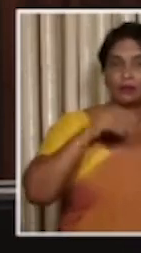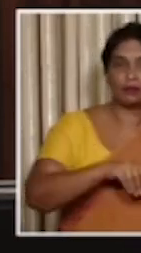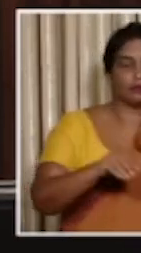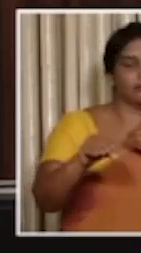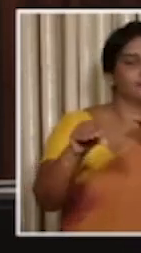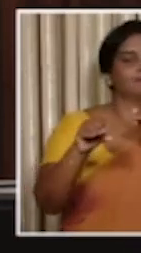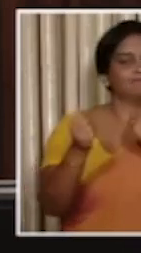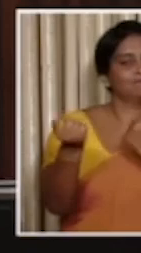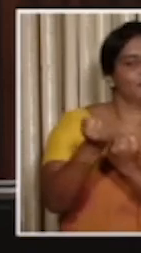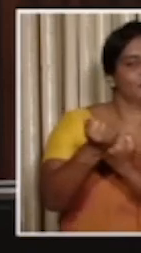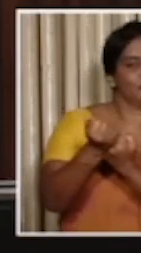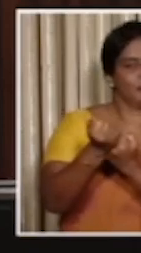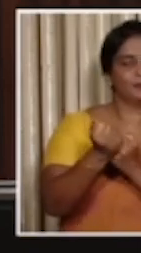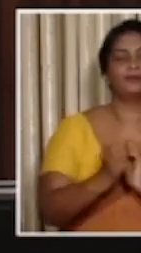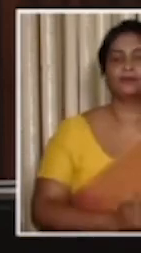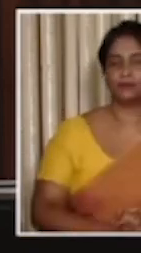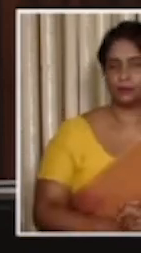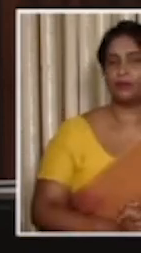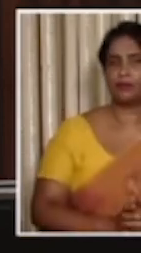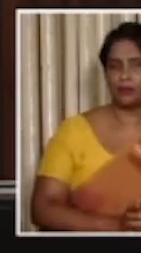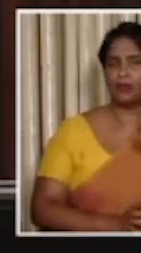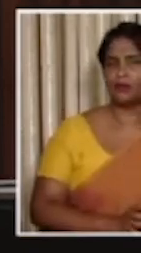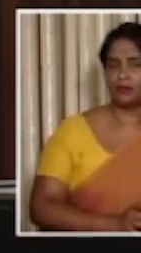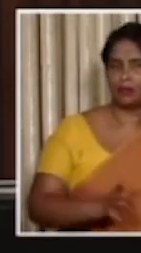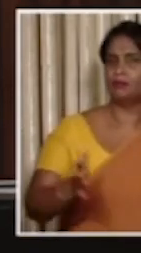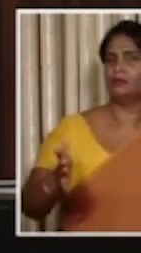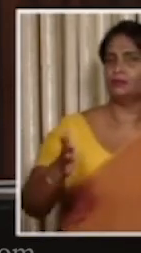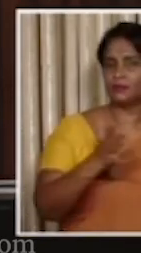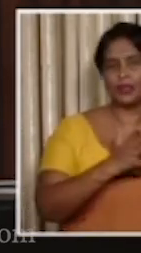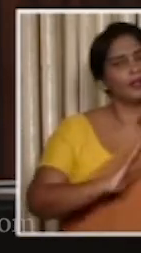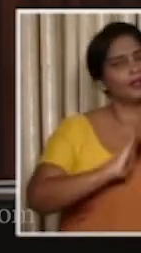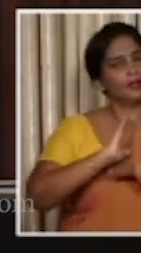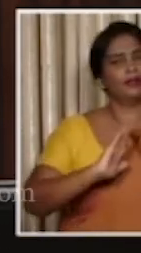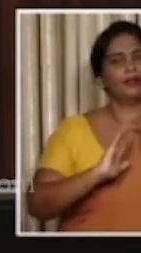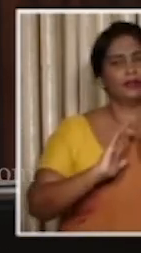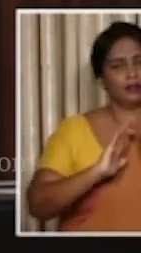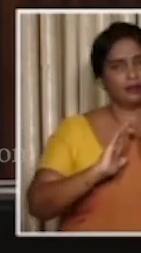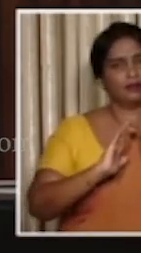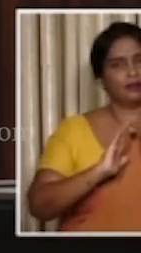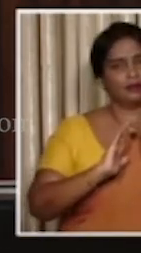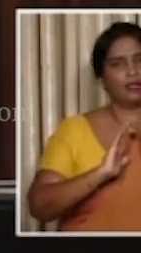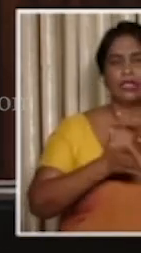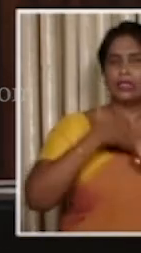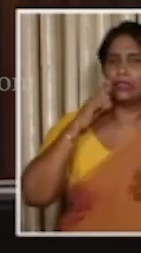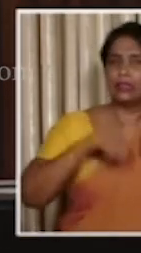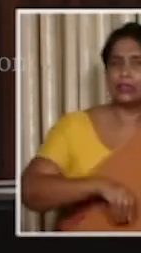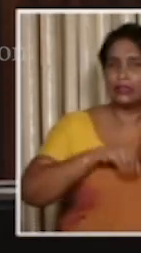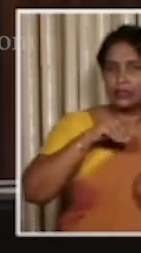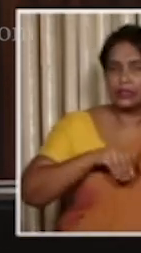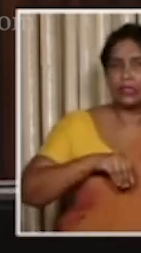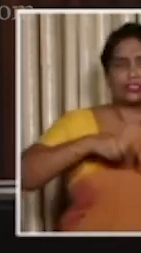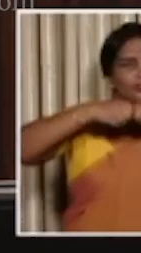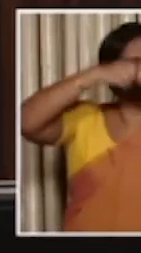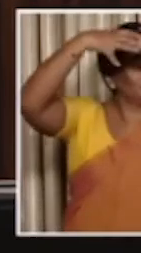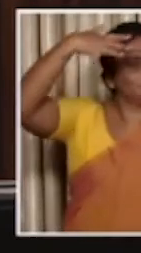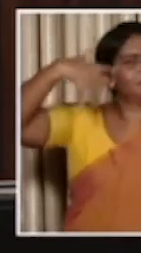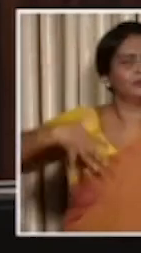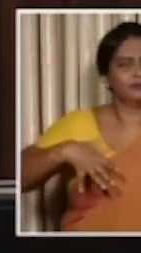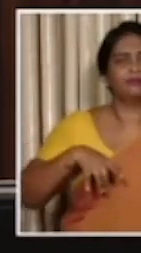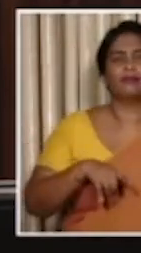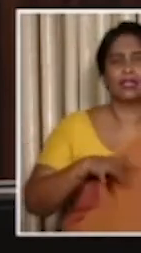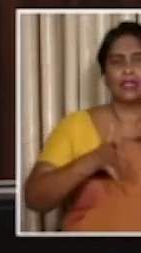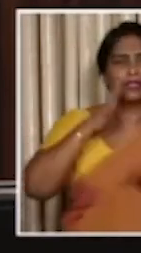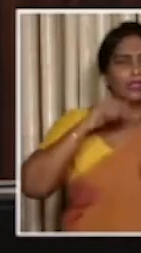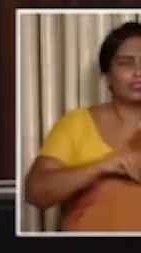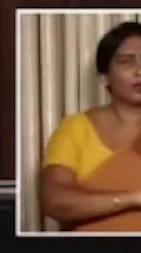වී තිබෙනවා. මහත්වන දීර්ඝ කාලයක් අපේ රටේ දේශපාලන ව්‍යුහය